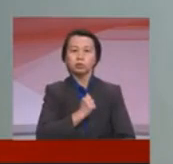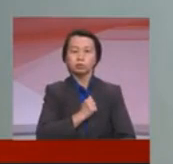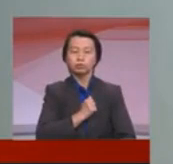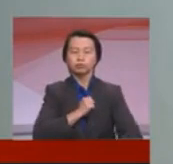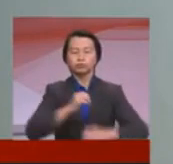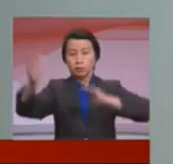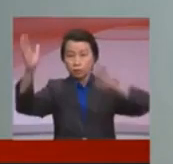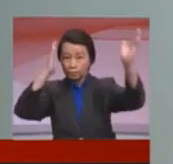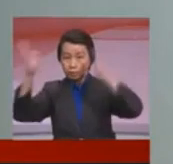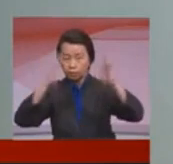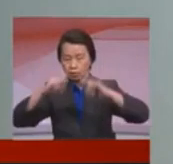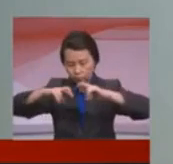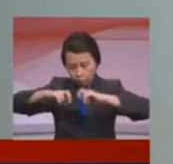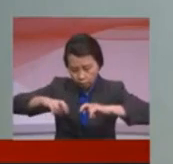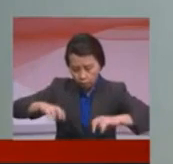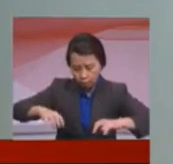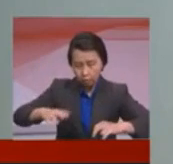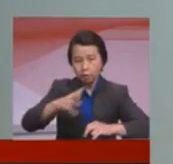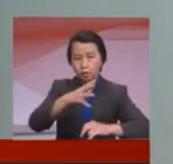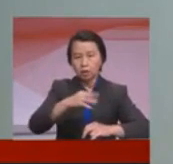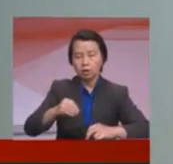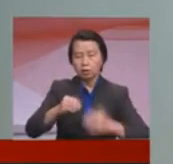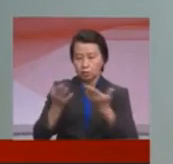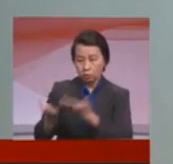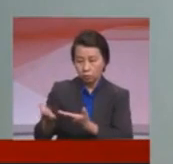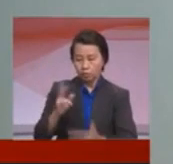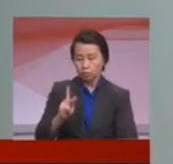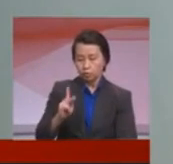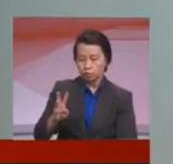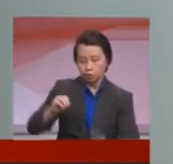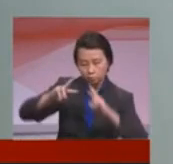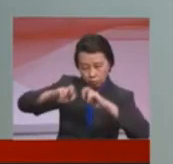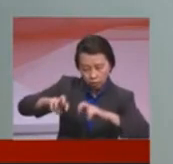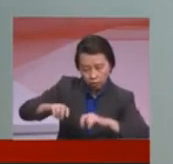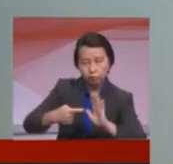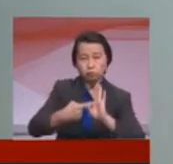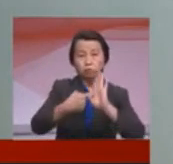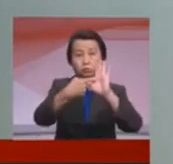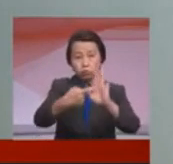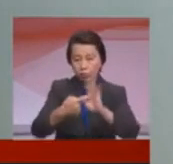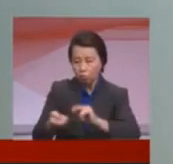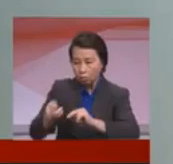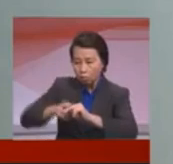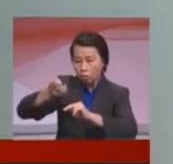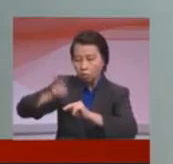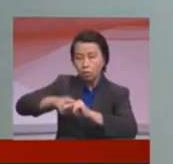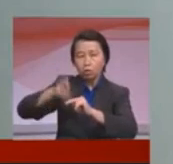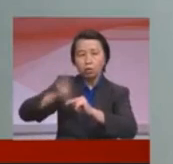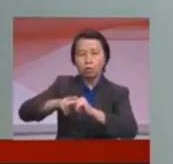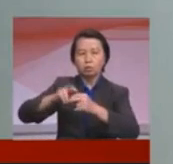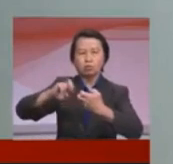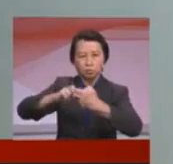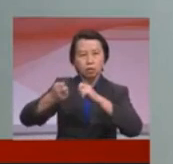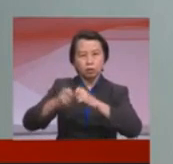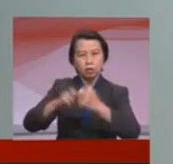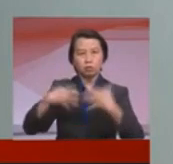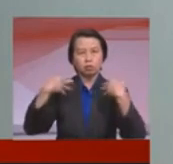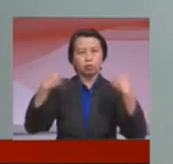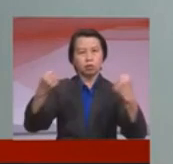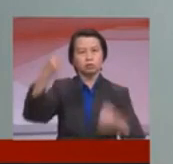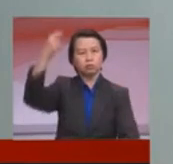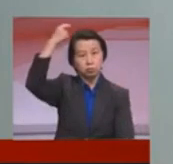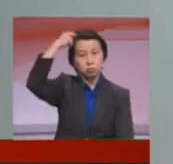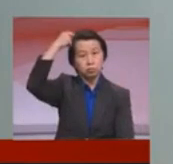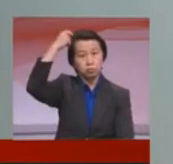kajian kebangsaan kesihatan dan morbiditi oleh Kementerian Kesihatan telah menunjukkan peningkatan prevalence masalah kesihatan